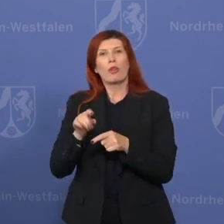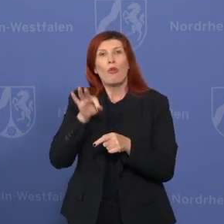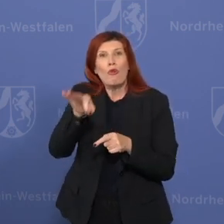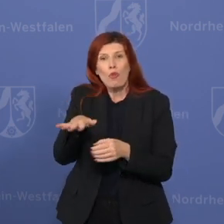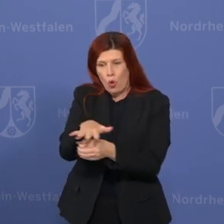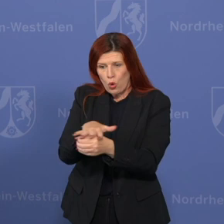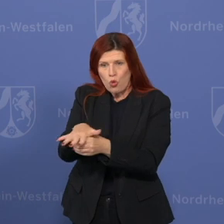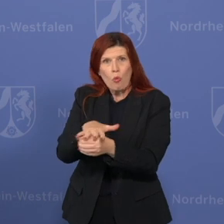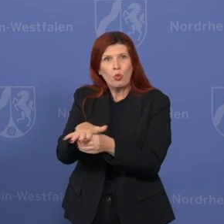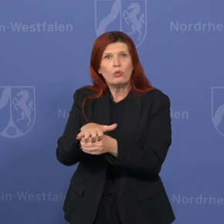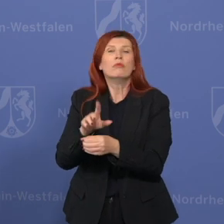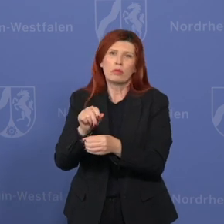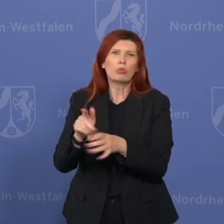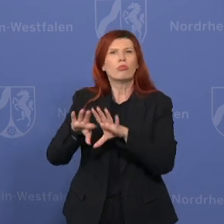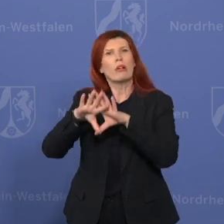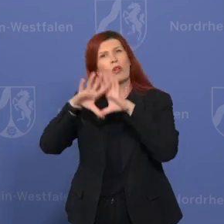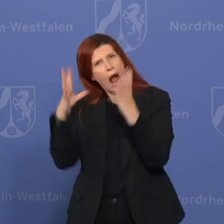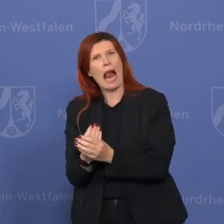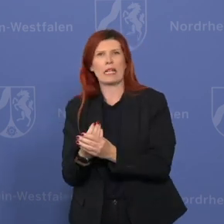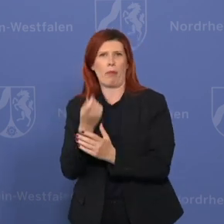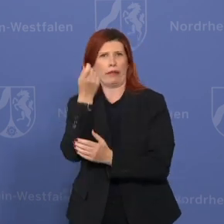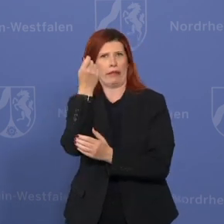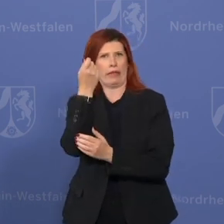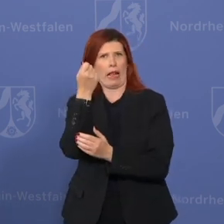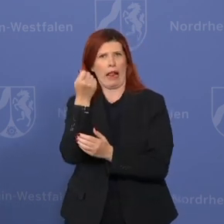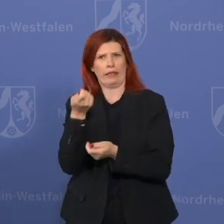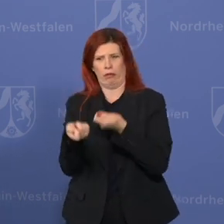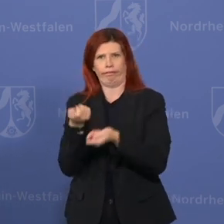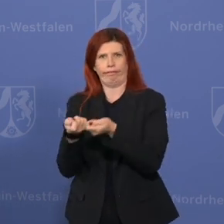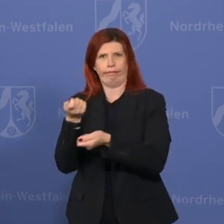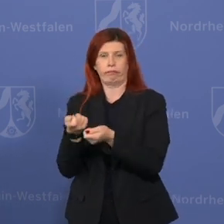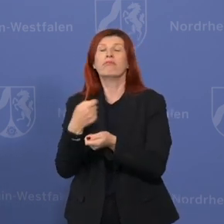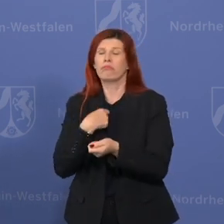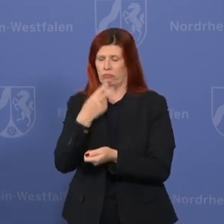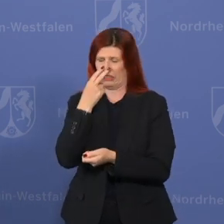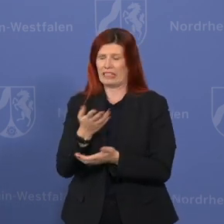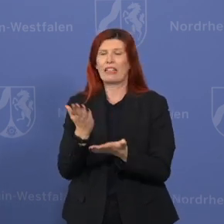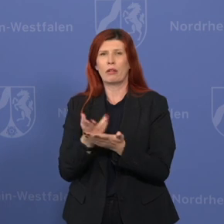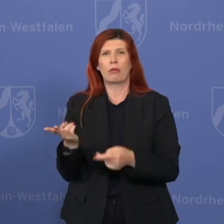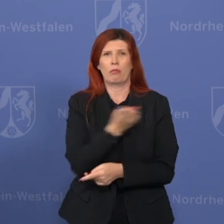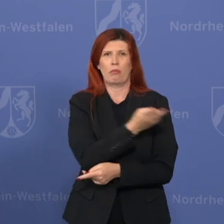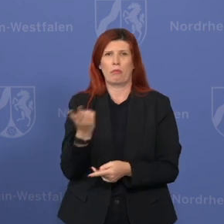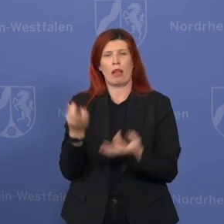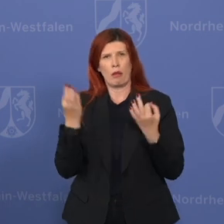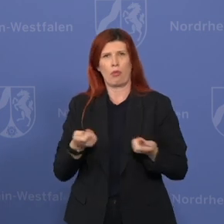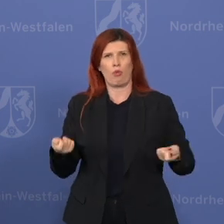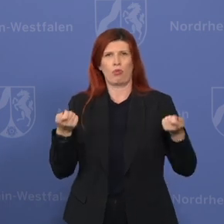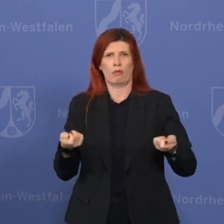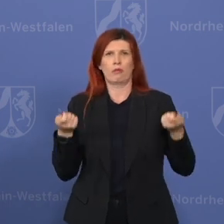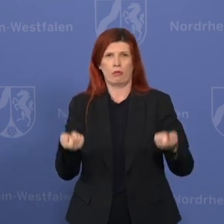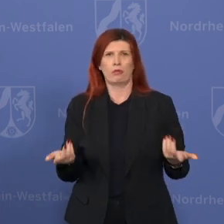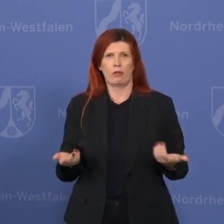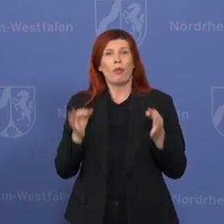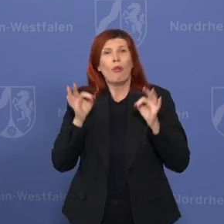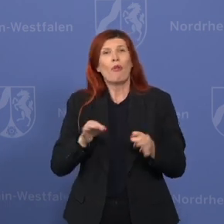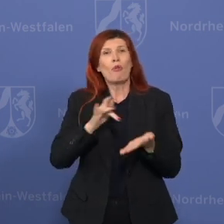die allgemeine Kreditversorgung sichergestellt ist im Moment. Beides sehr notwendige Maßnahmen, vor allen Dingen auch, damit der Mittelstand pünktlich sein Geld bekommt,